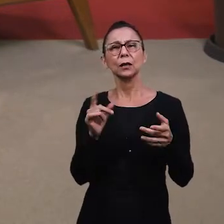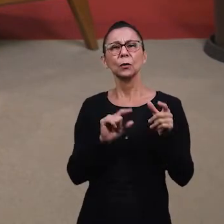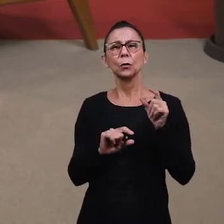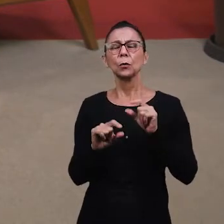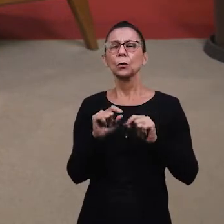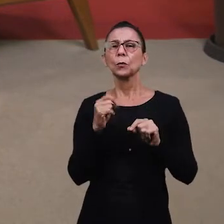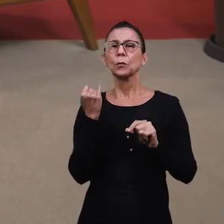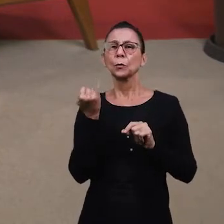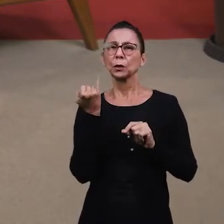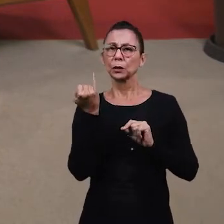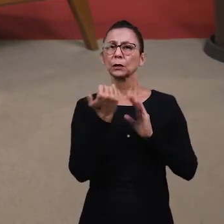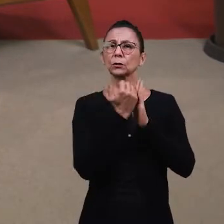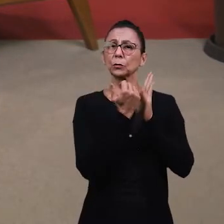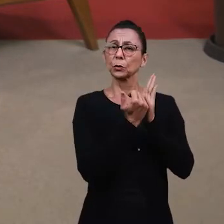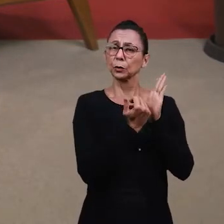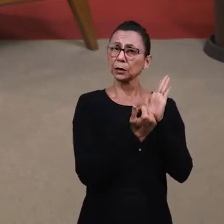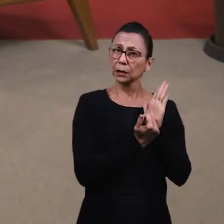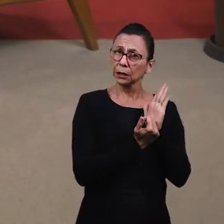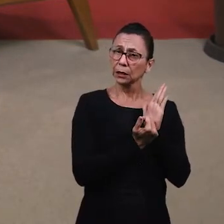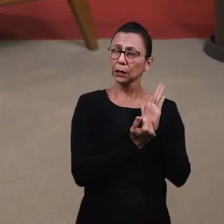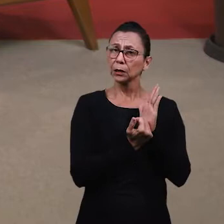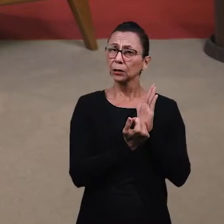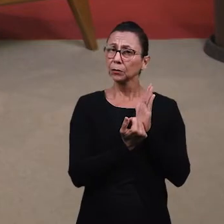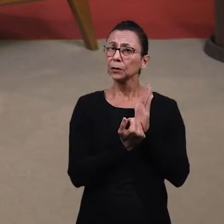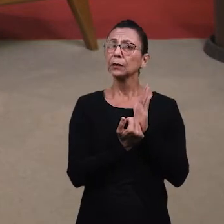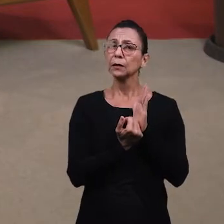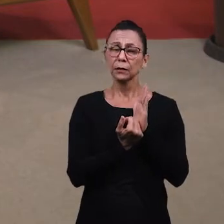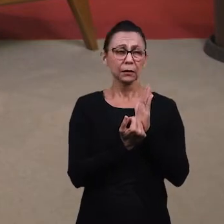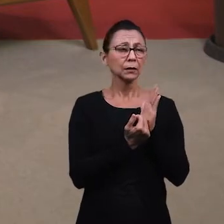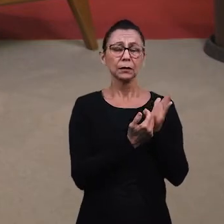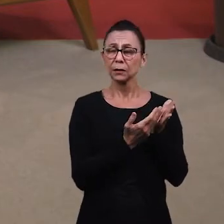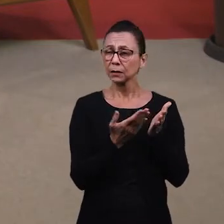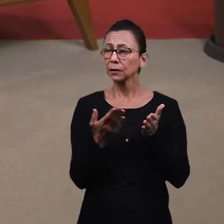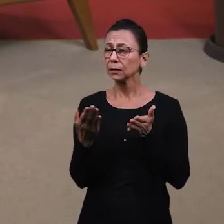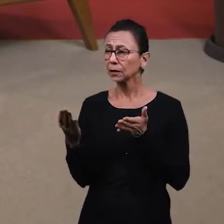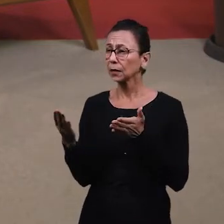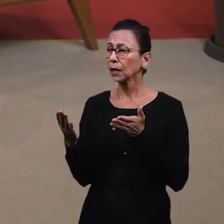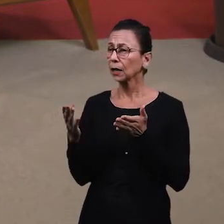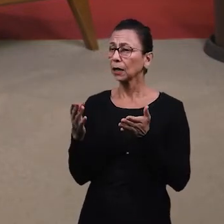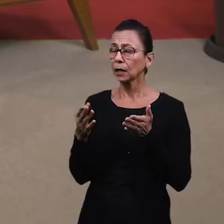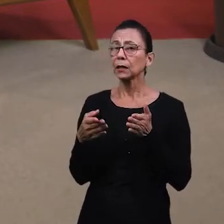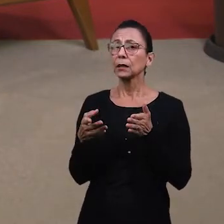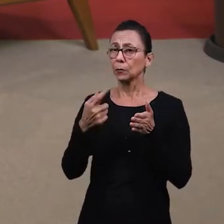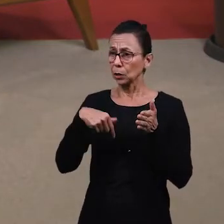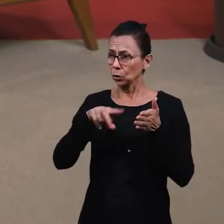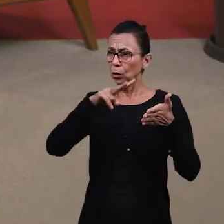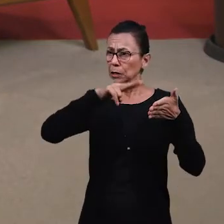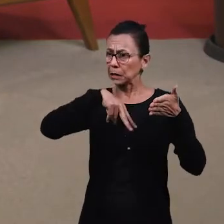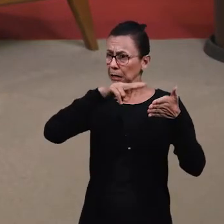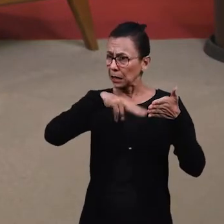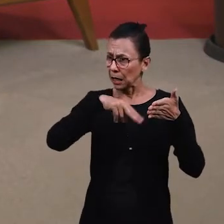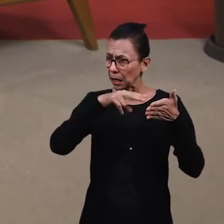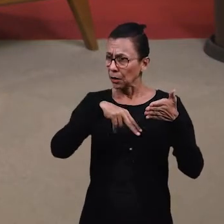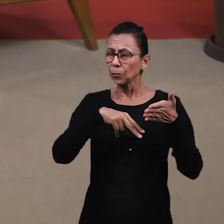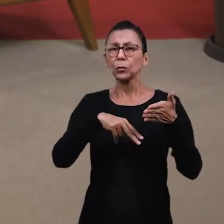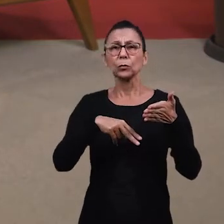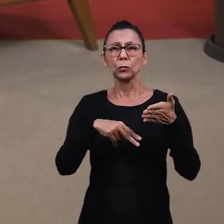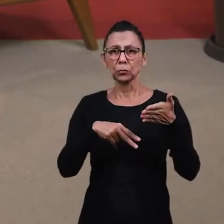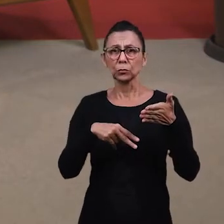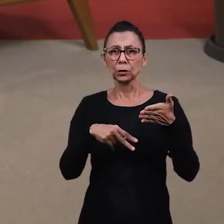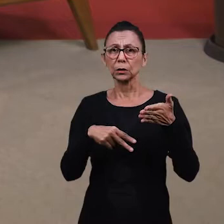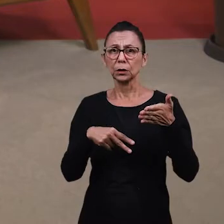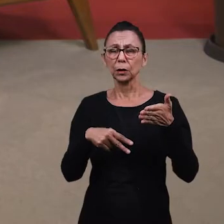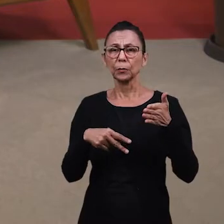participations. Je veux remercier à toutes les personnes qui nous ont envoyé. Nous n'avons pas le temps de montrer tout ici,